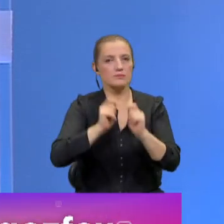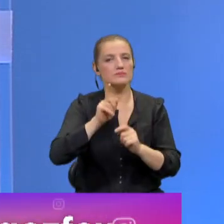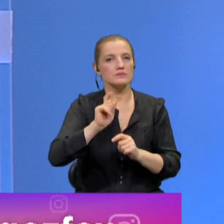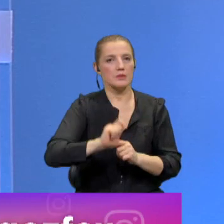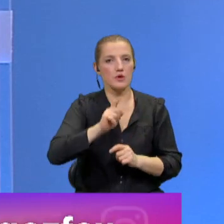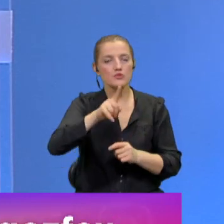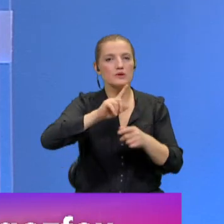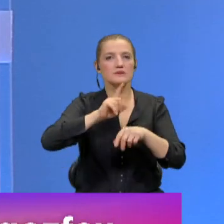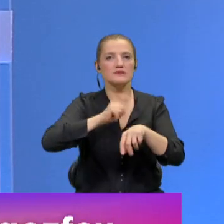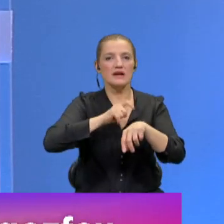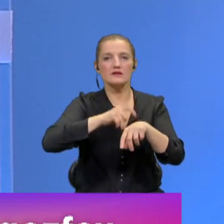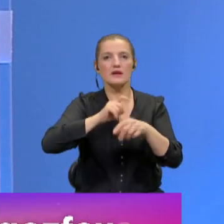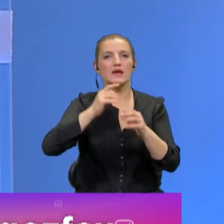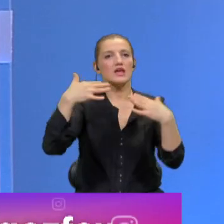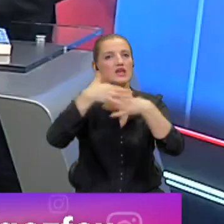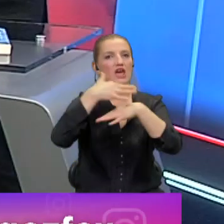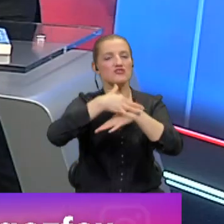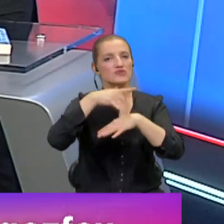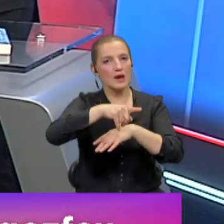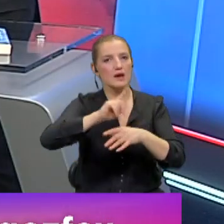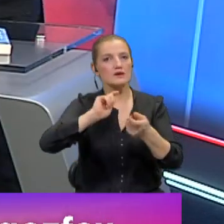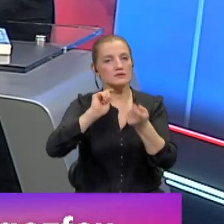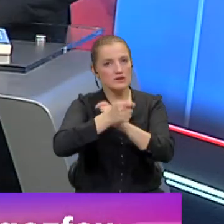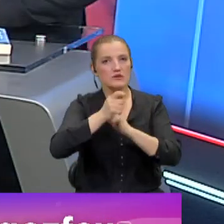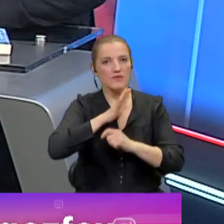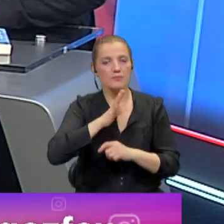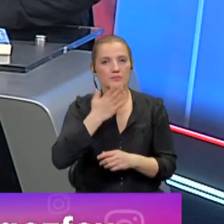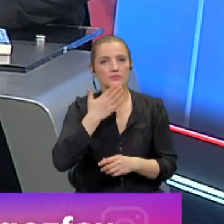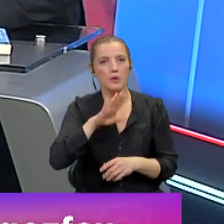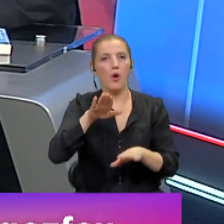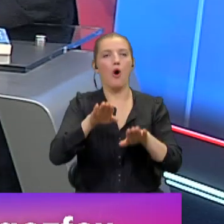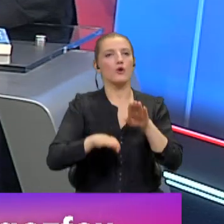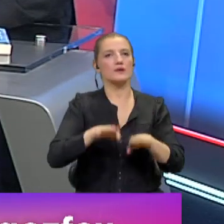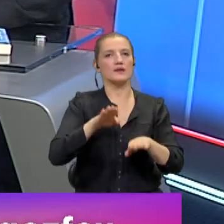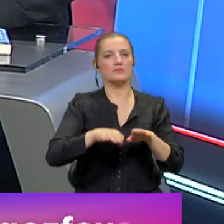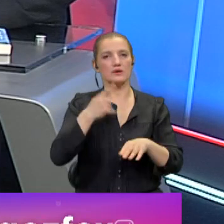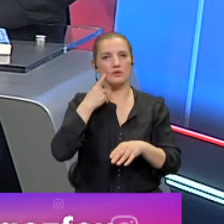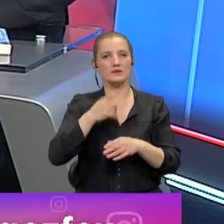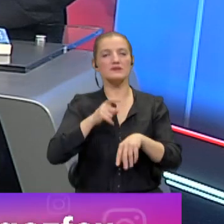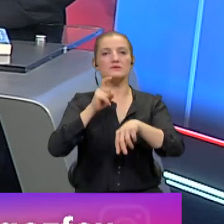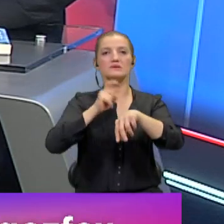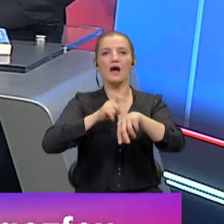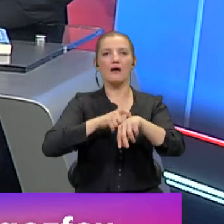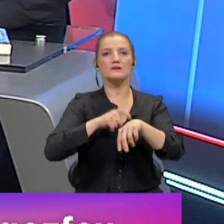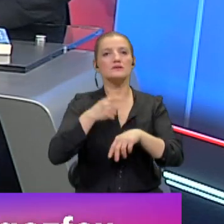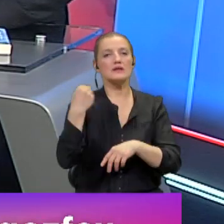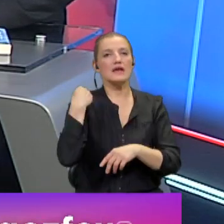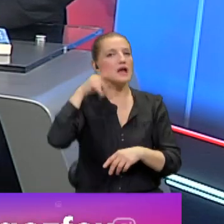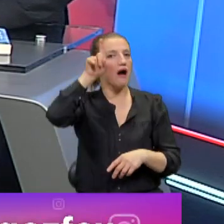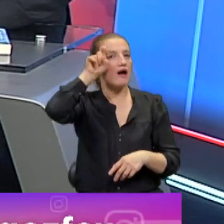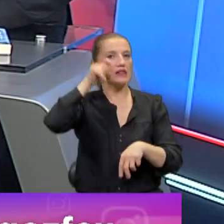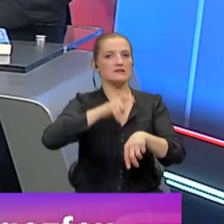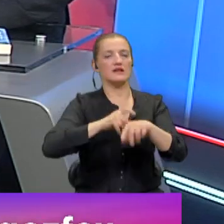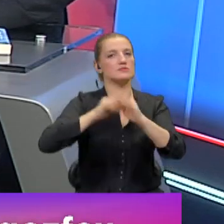değişiklik var mı var bu de tarifeleri fark etmiyor yani değişmiyor artık ortalamaya orayı saatte içinde yeni akıllı